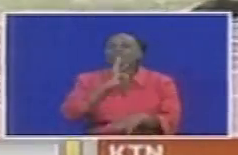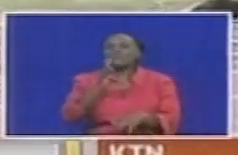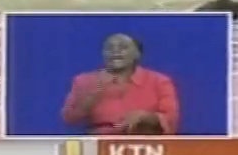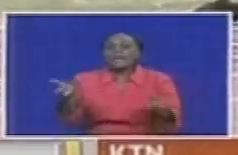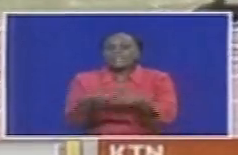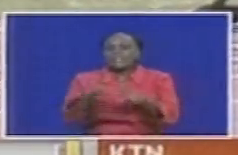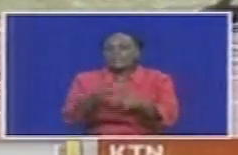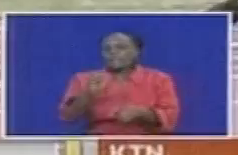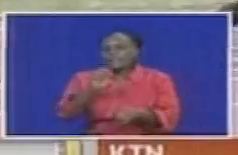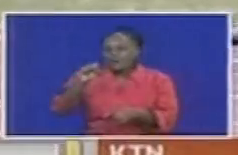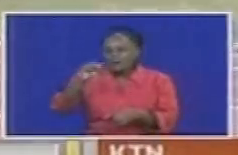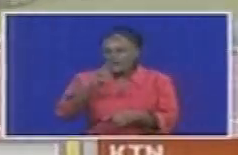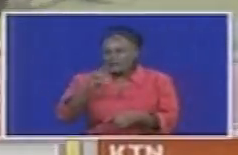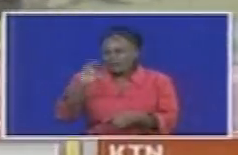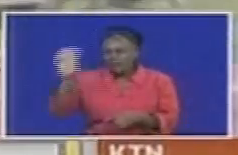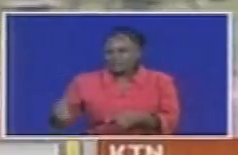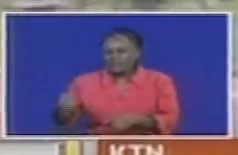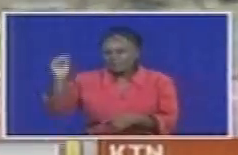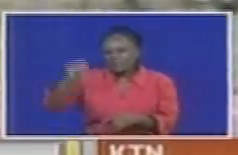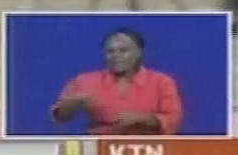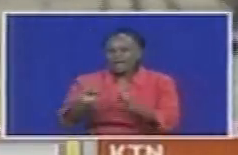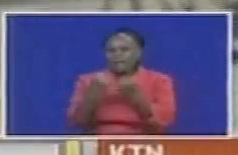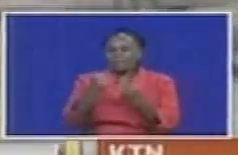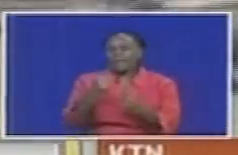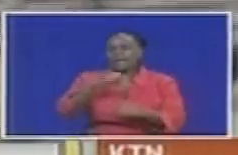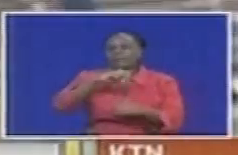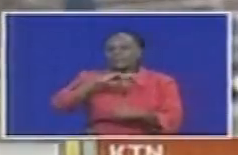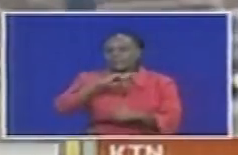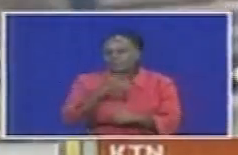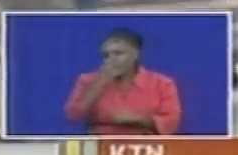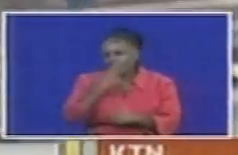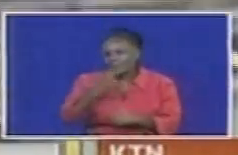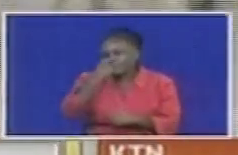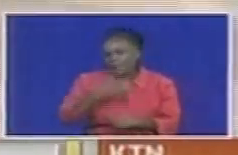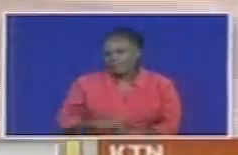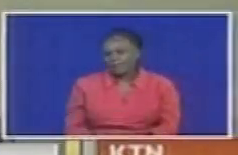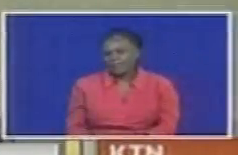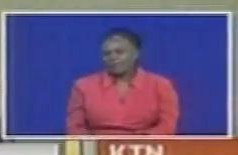Afrika Mashariki yalifanyika nchini Tanzania. Lynn Washira, KTN Michezo.